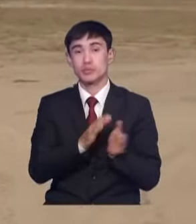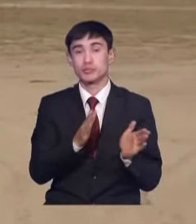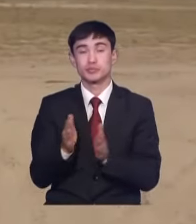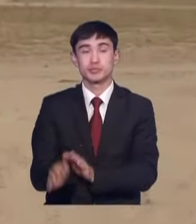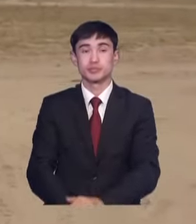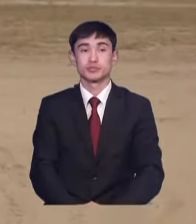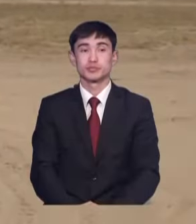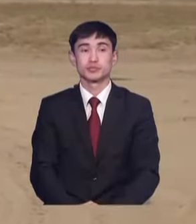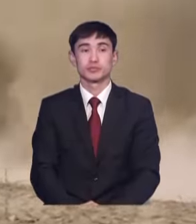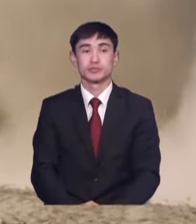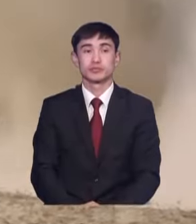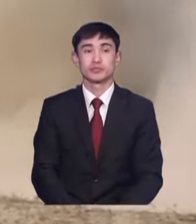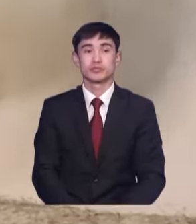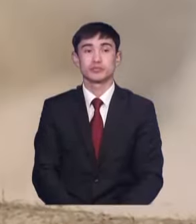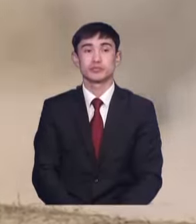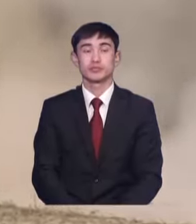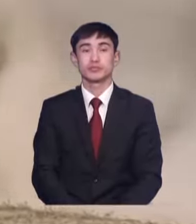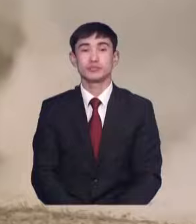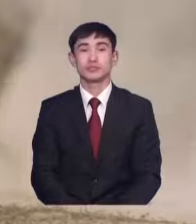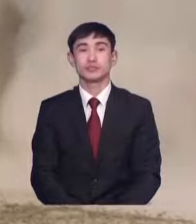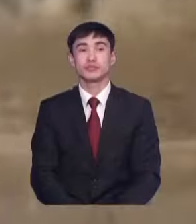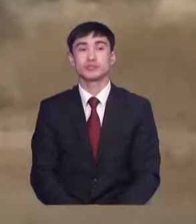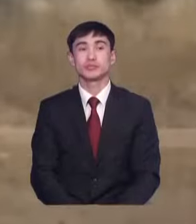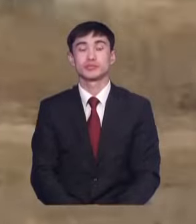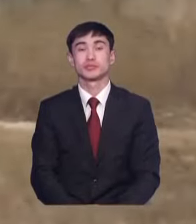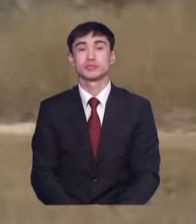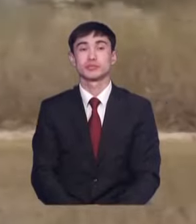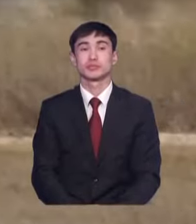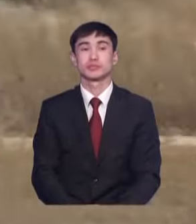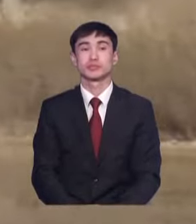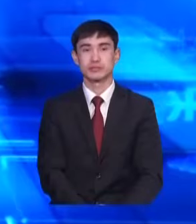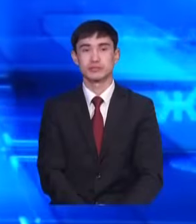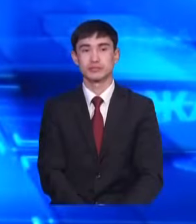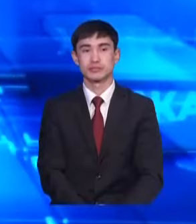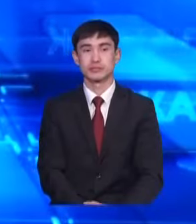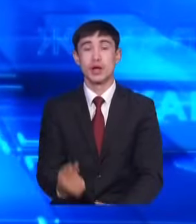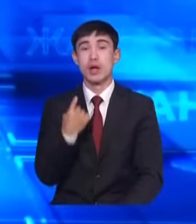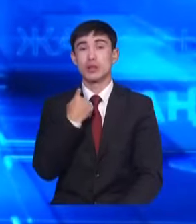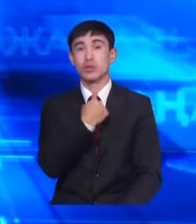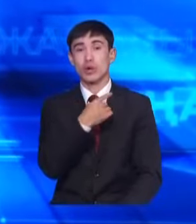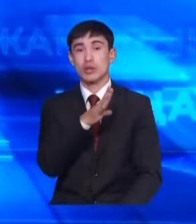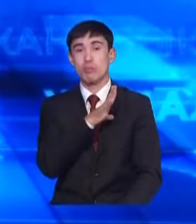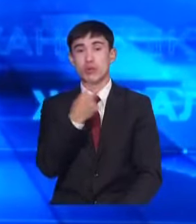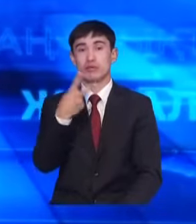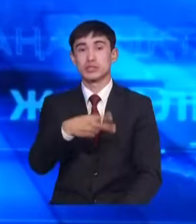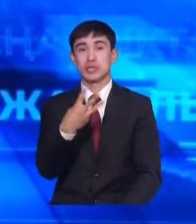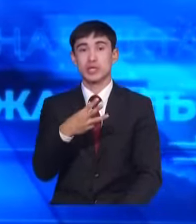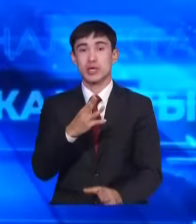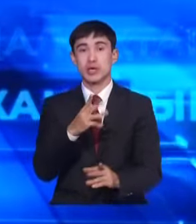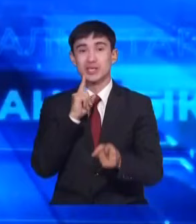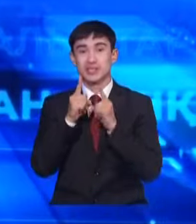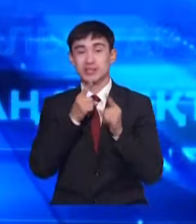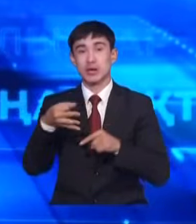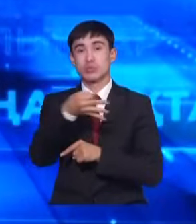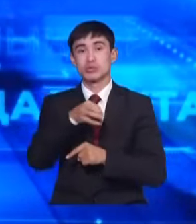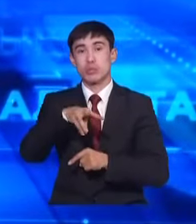темиргалиева Алмат хамид Ринат утеев телерадиокомпания тсу Астана в Талда Кургане состоялась д тре